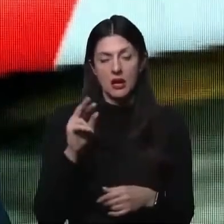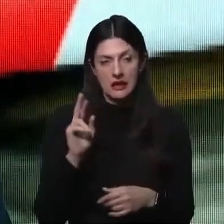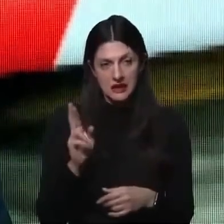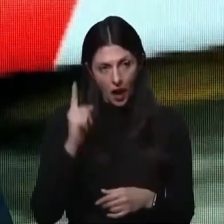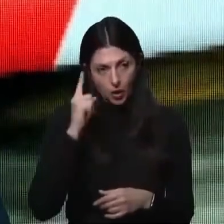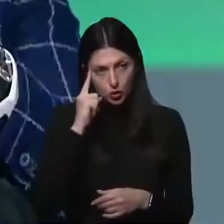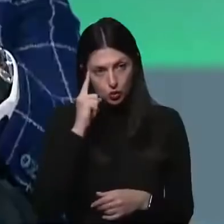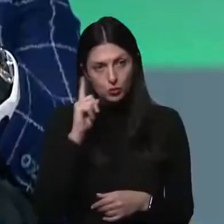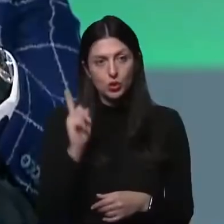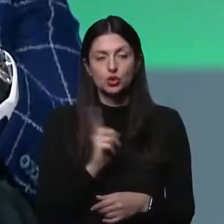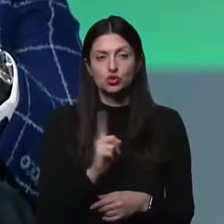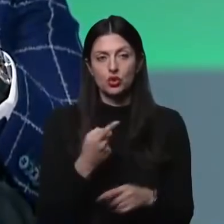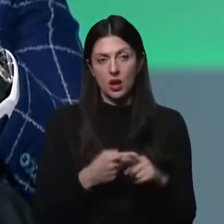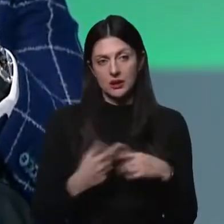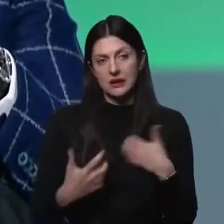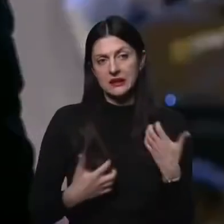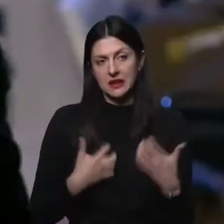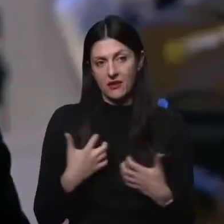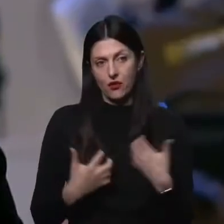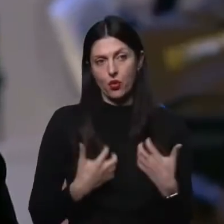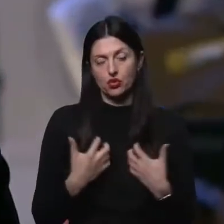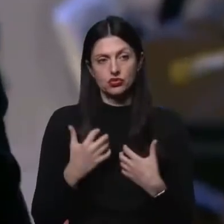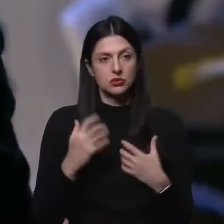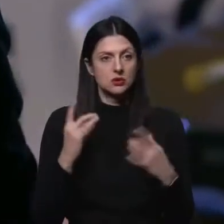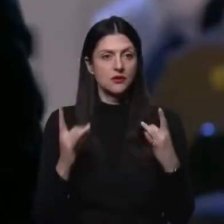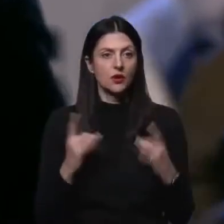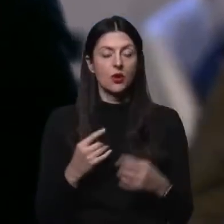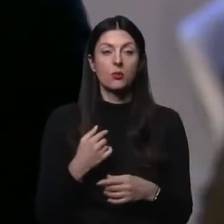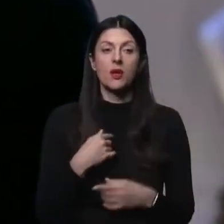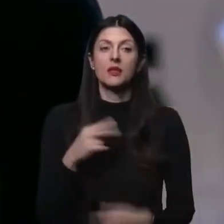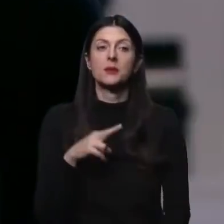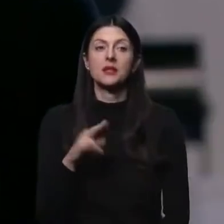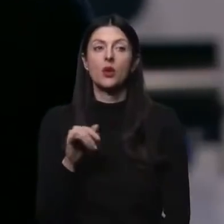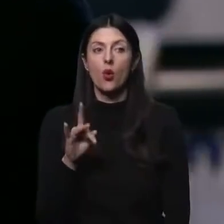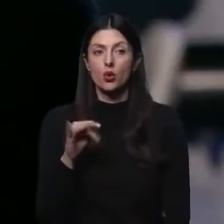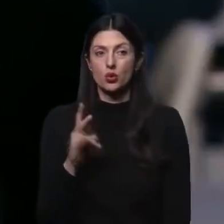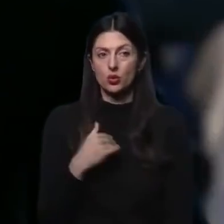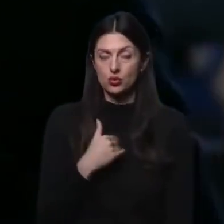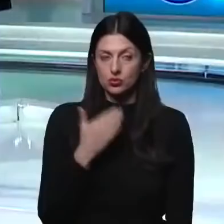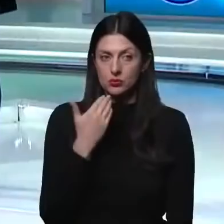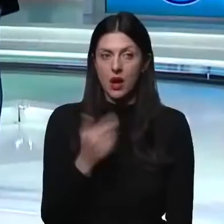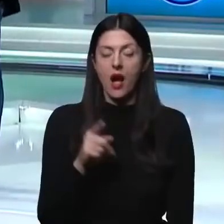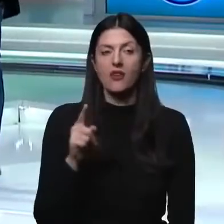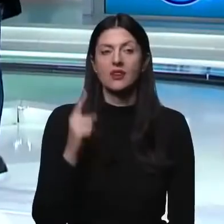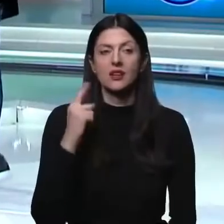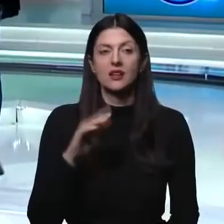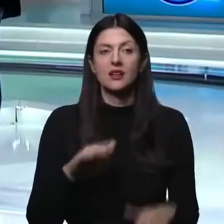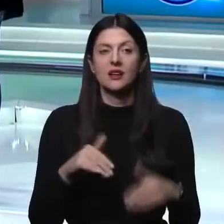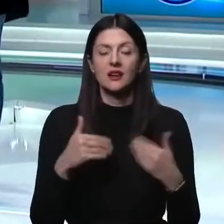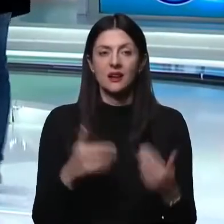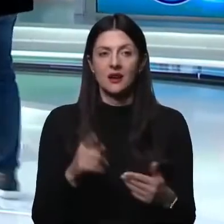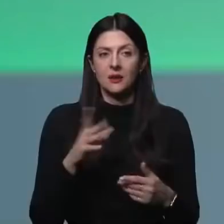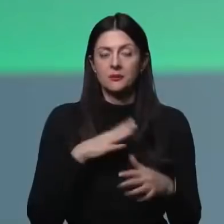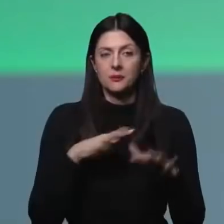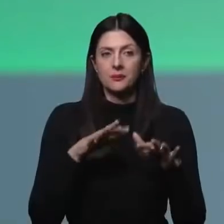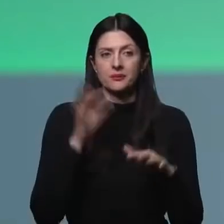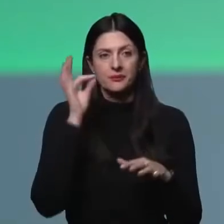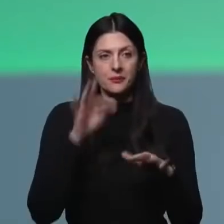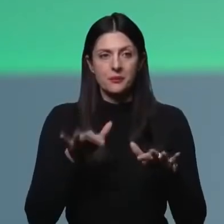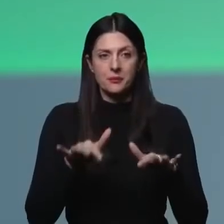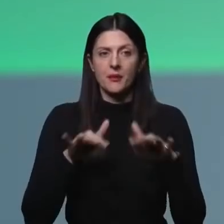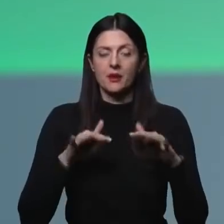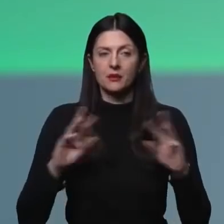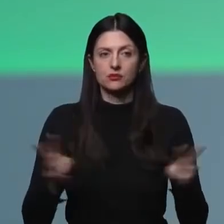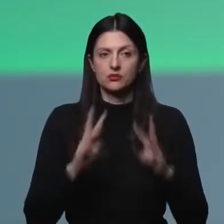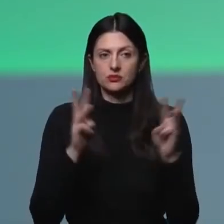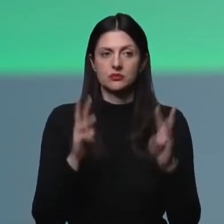Я думаю, что это тревожный звонок. Вам у меня вопрос Дмитрию Гордону. Я хочу спросить у вас. Вы версию Рейхстага вы рассматриваете? Нет. Как